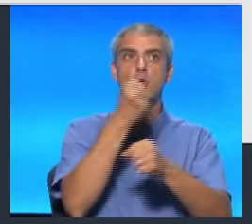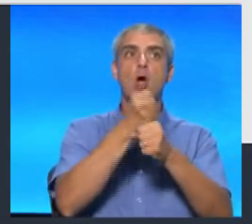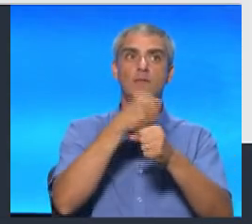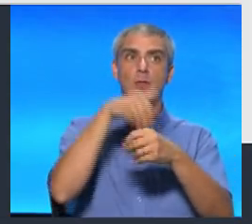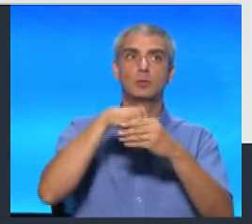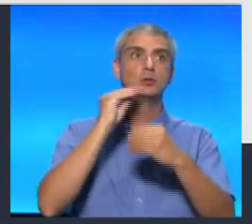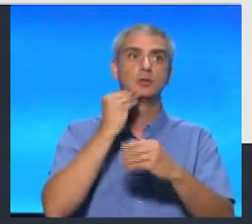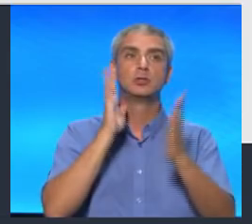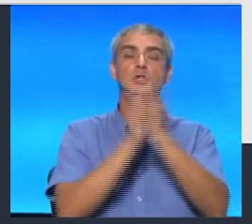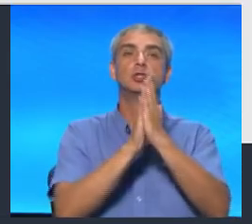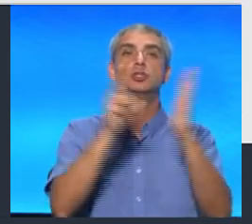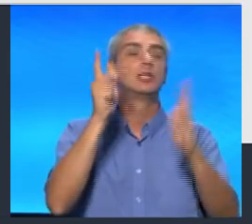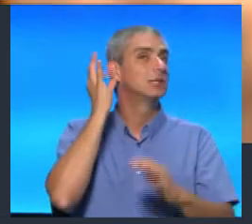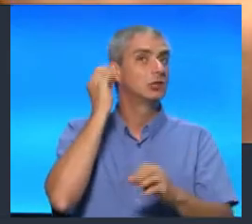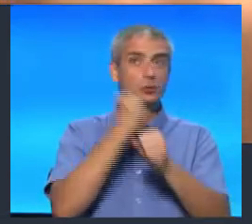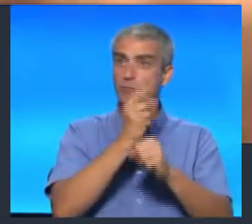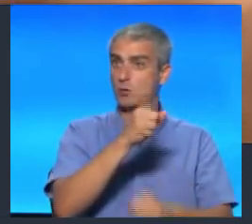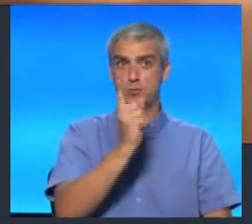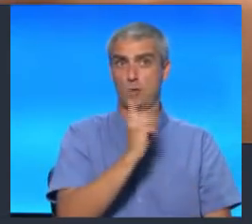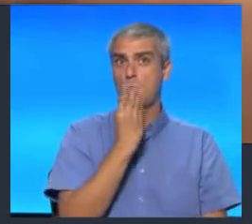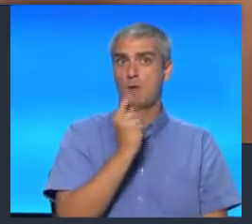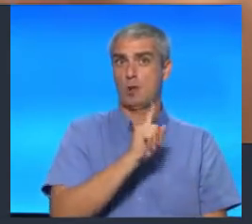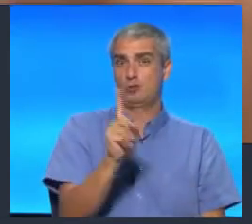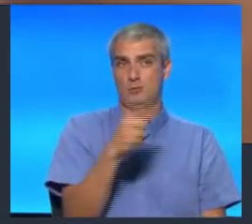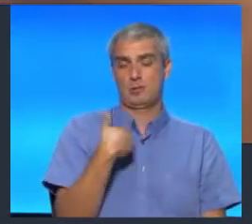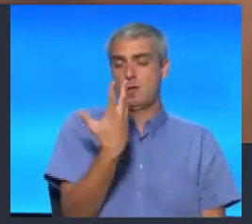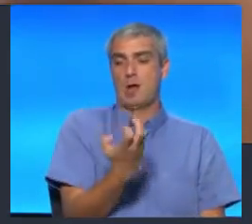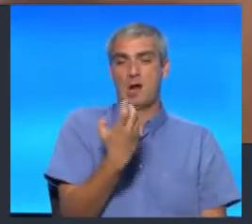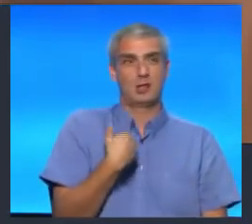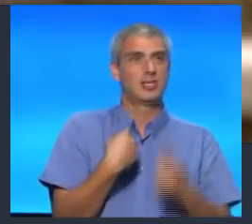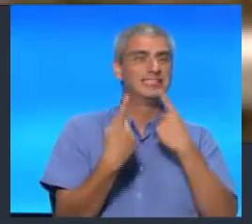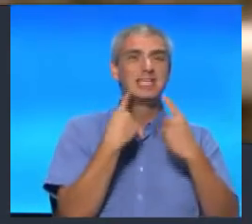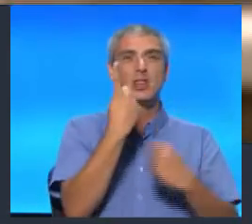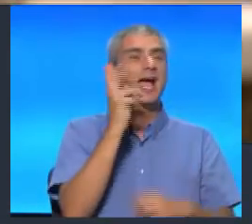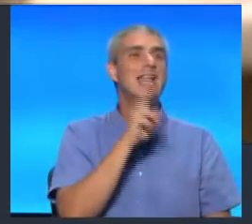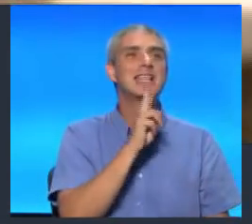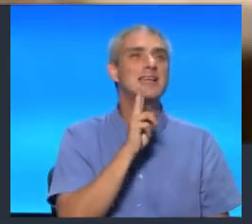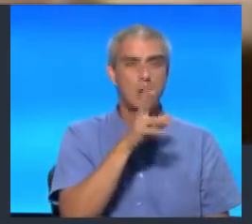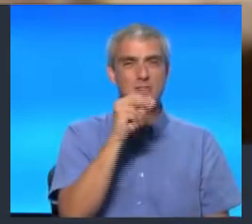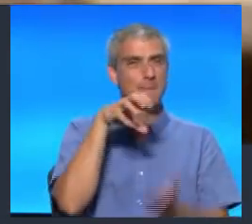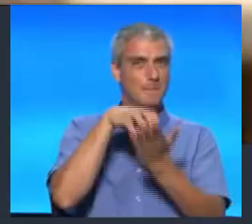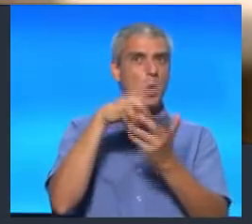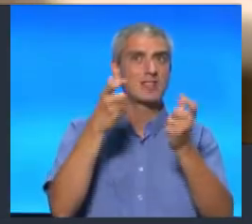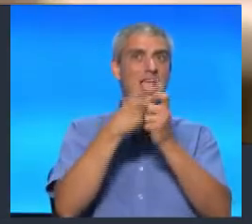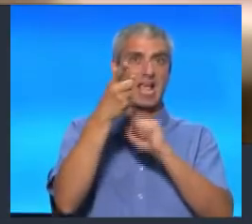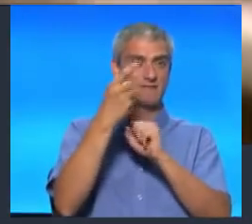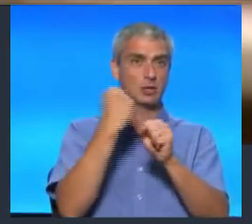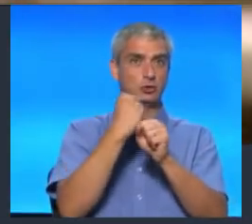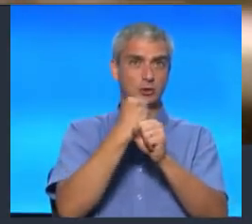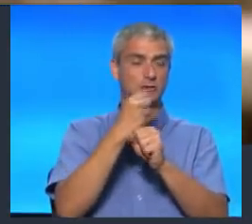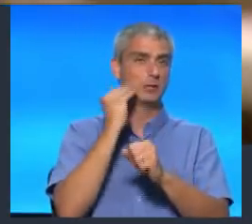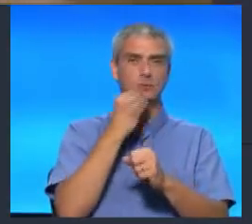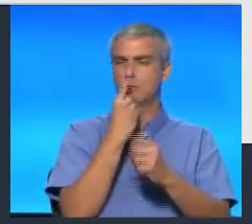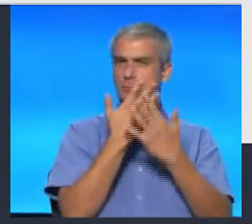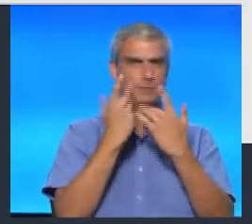בצהרונים כ-19 עובדות לא יהודיות. מן ההקלטות שבידינו משיחה של אחת האימהות עם מוקד החברה המפעילה את הצהרונים,